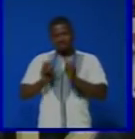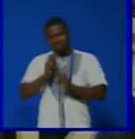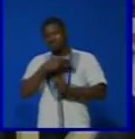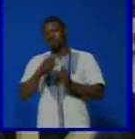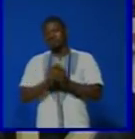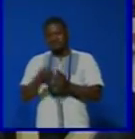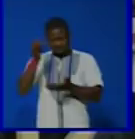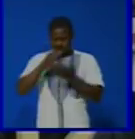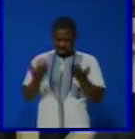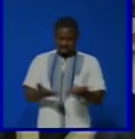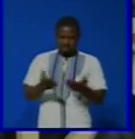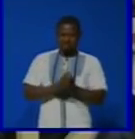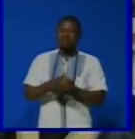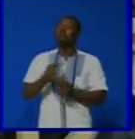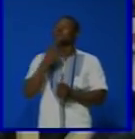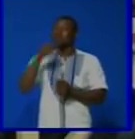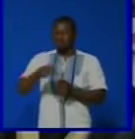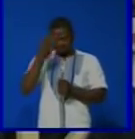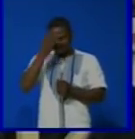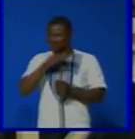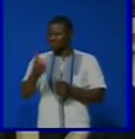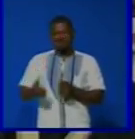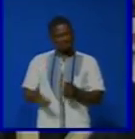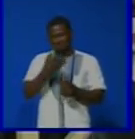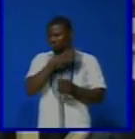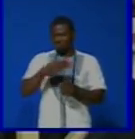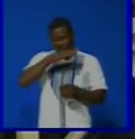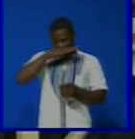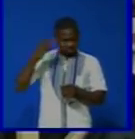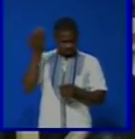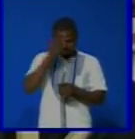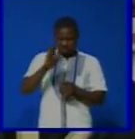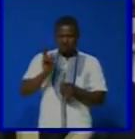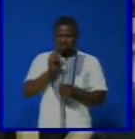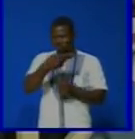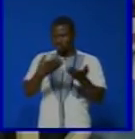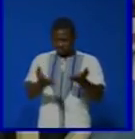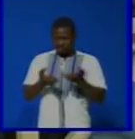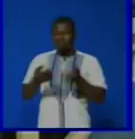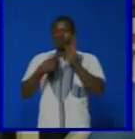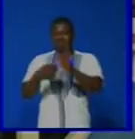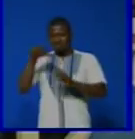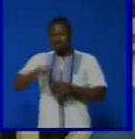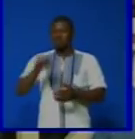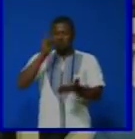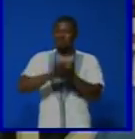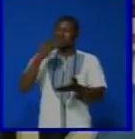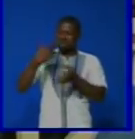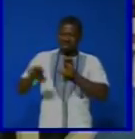ça dit que nous, on ne connaît pas la violence. Donc, on veut montrer que ce qui fait la violence là, ils sont loin de